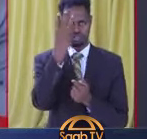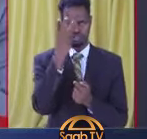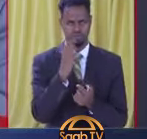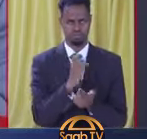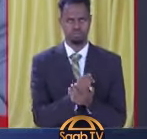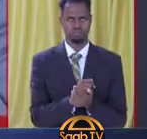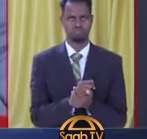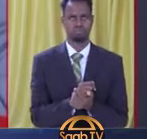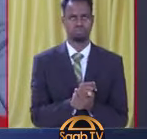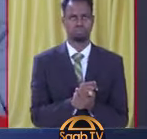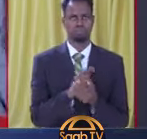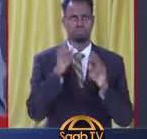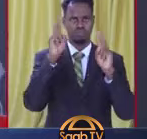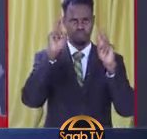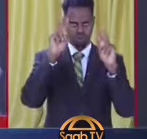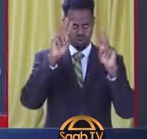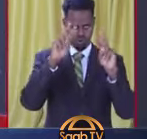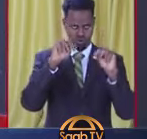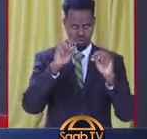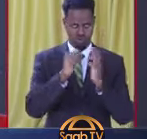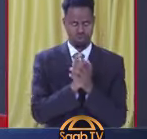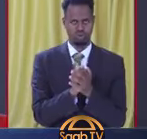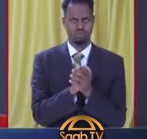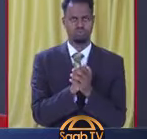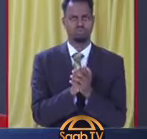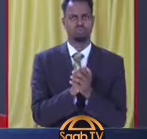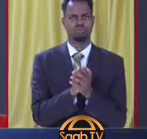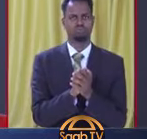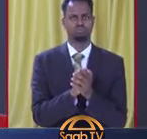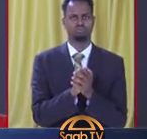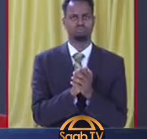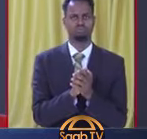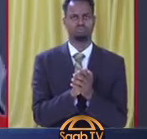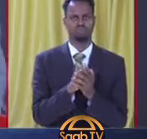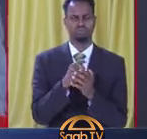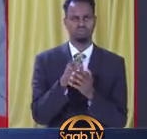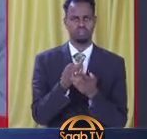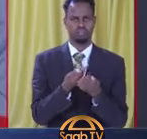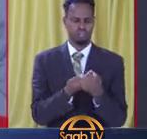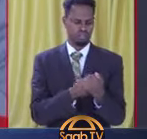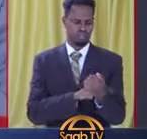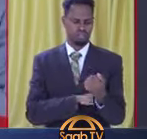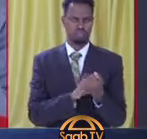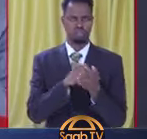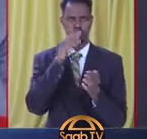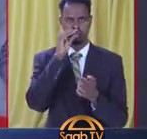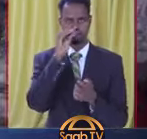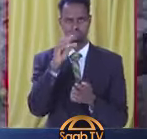xisbiyadu waxa ay diideen wuxuu gola waxa soo dardaarmaan xildhibaanadooda